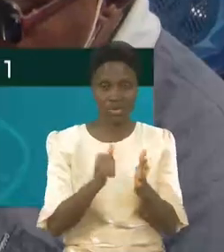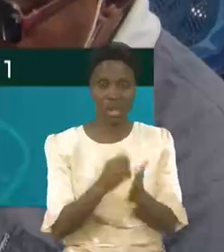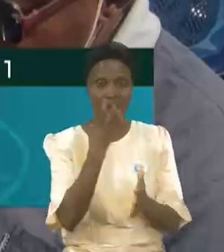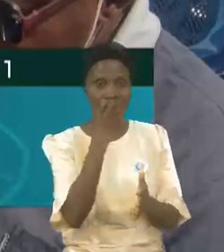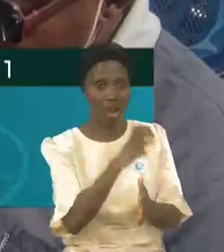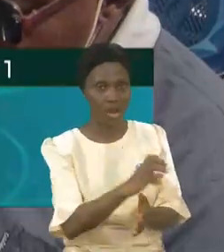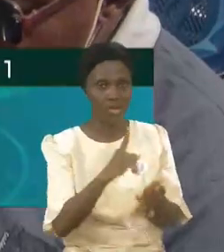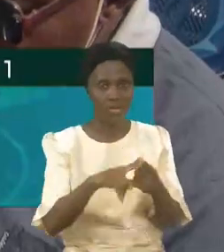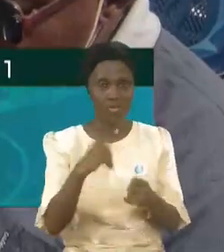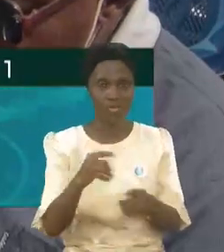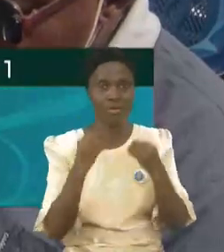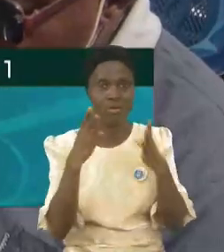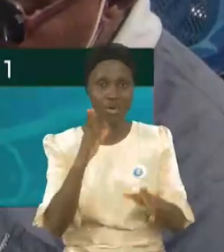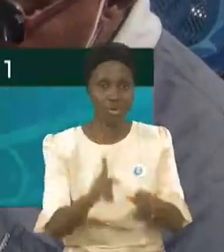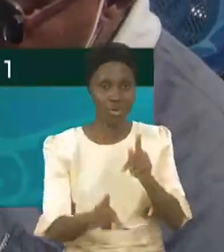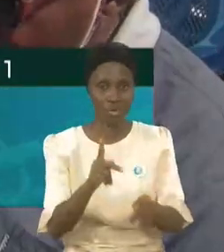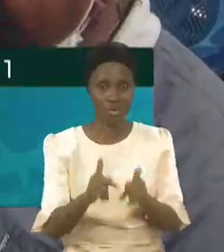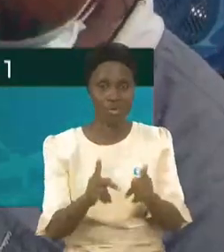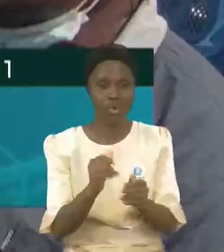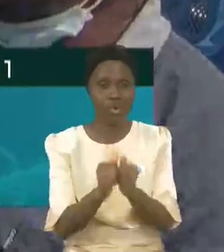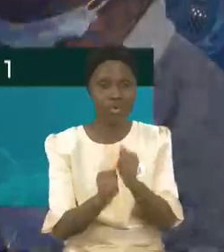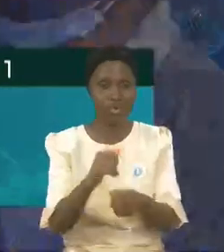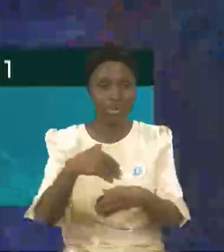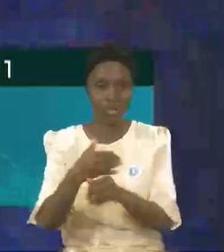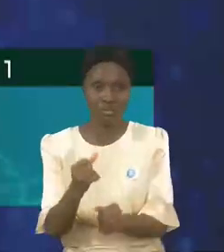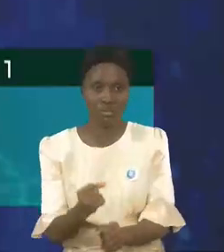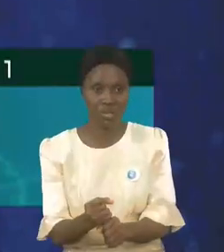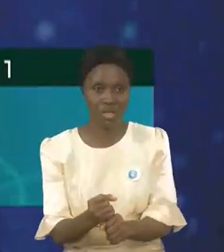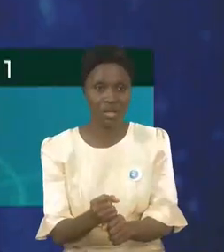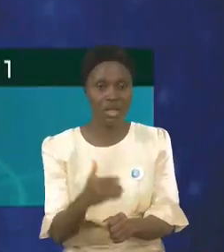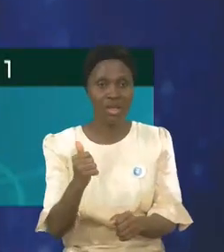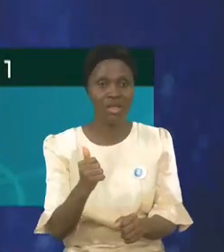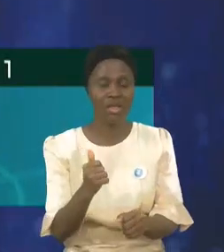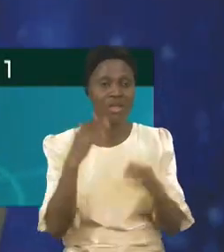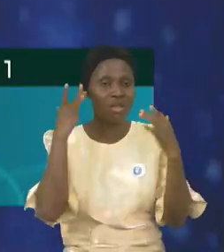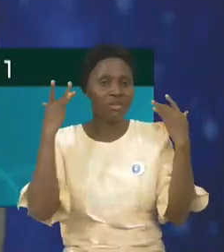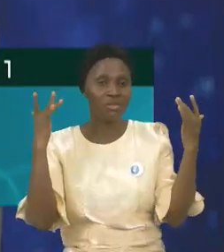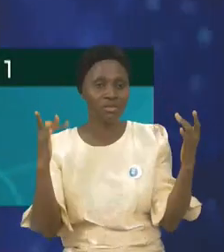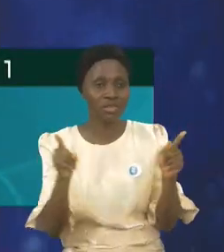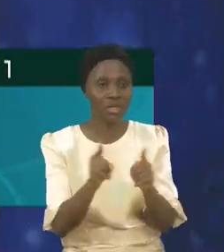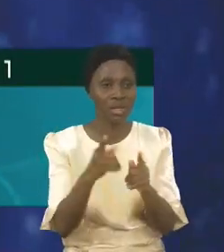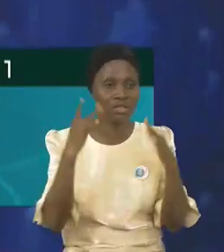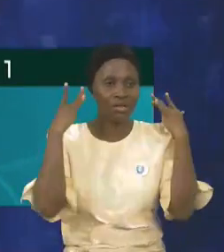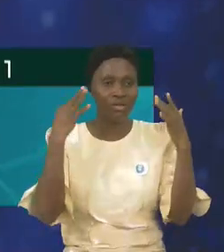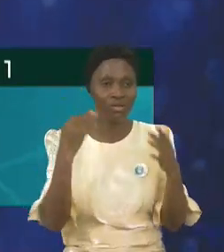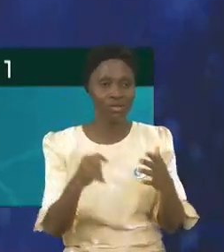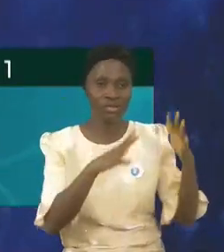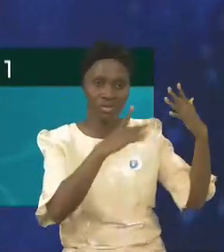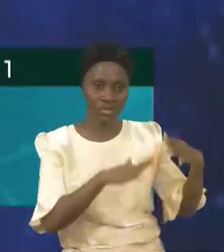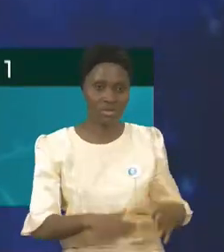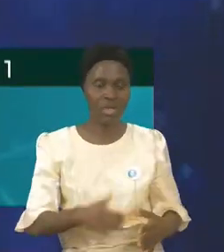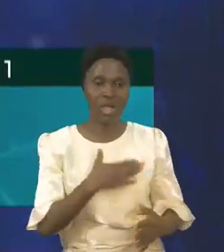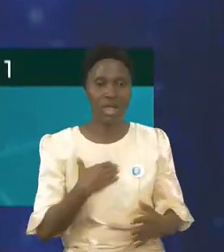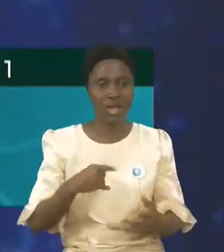Ésaïe 17, et le verset 12 qui dit ici, 17-12, oh, quelle rumeur de